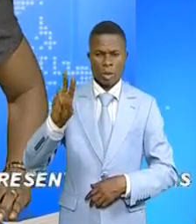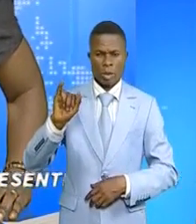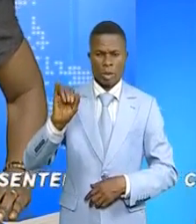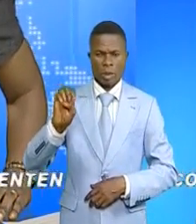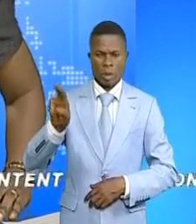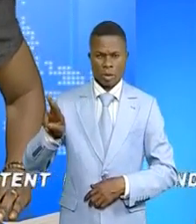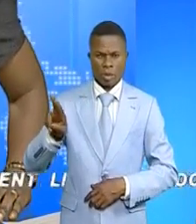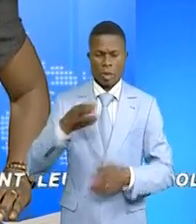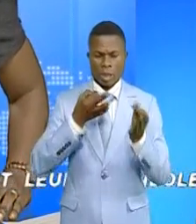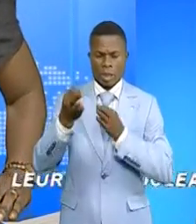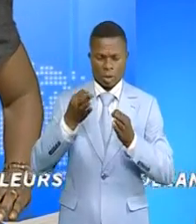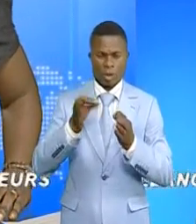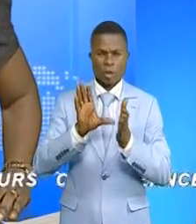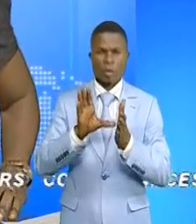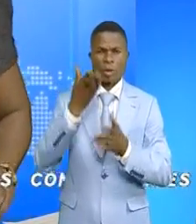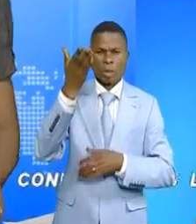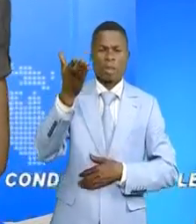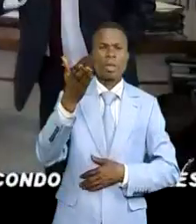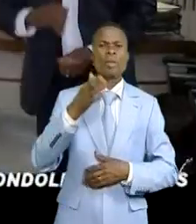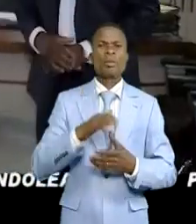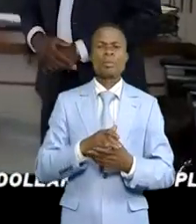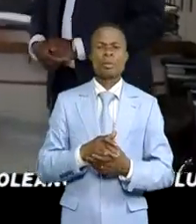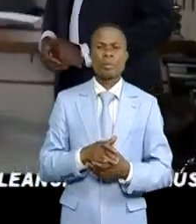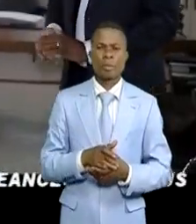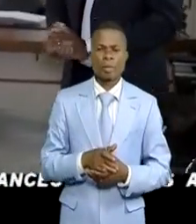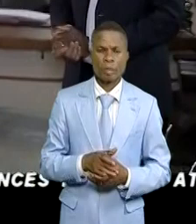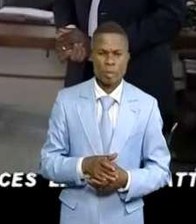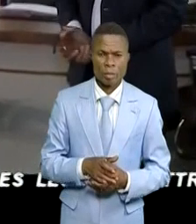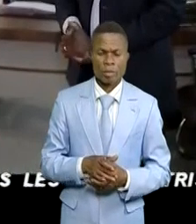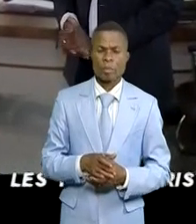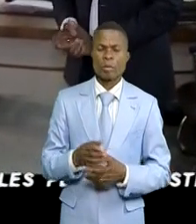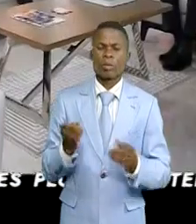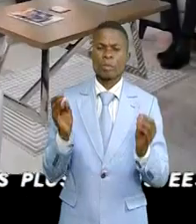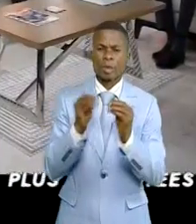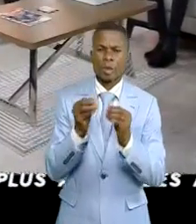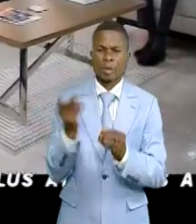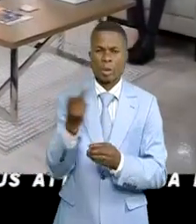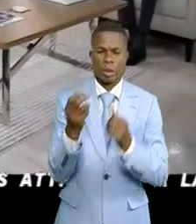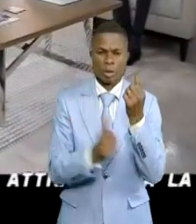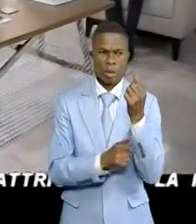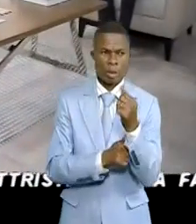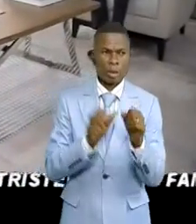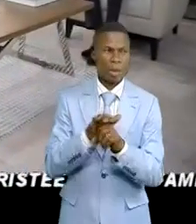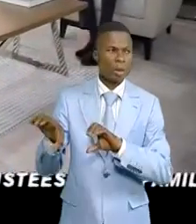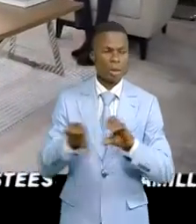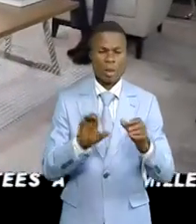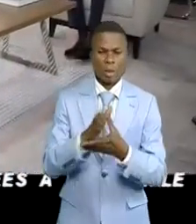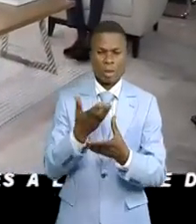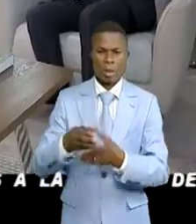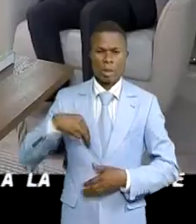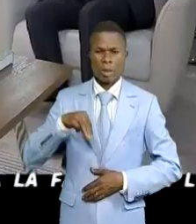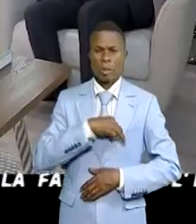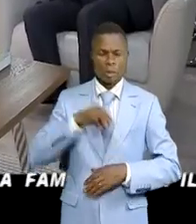Les détails dans ce reportage d'Oscar Malkaïch. Rencontre en bilatéral et même en multilatéral entre les membres